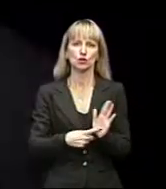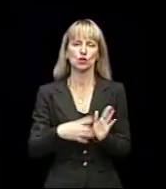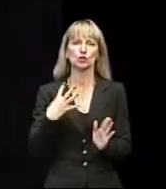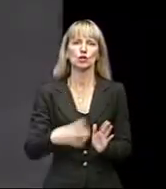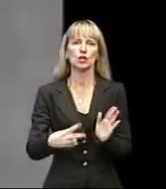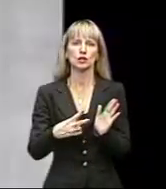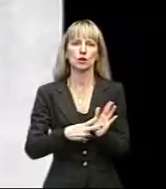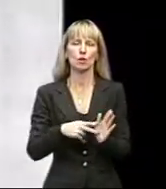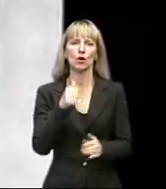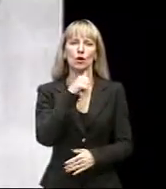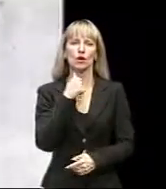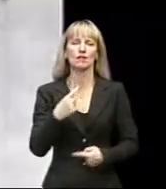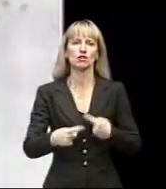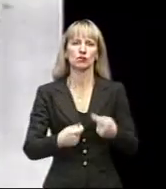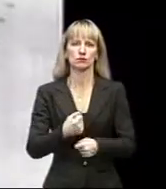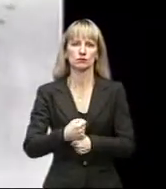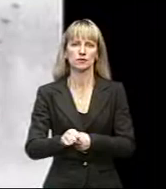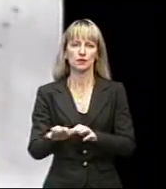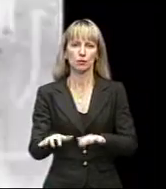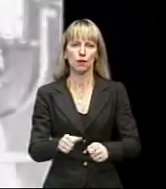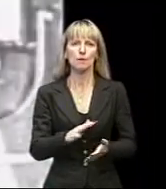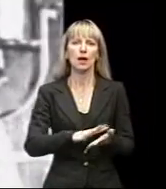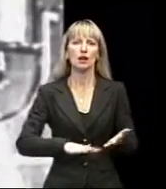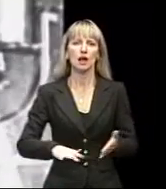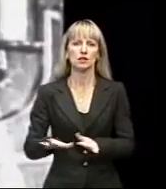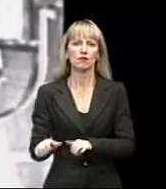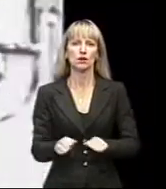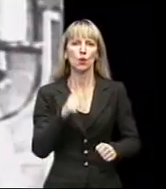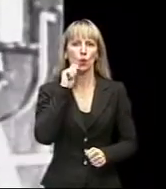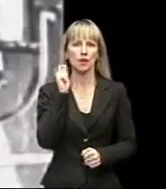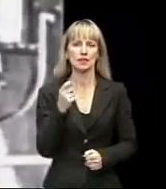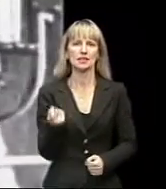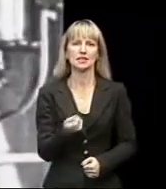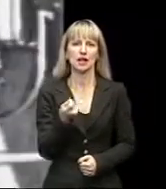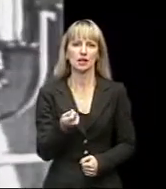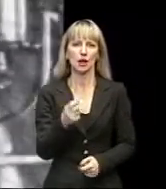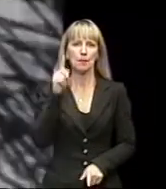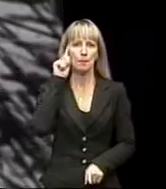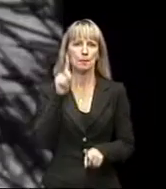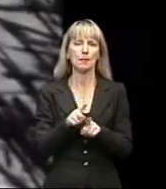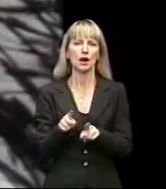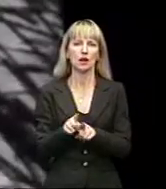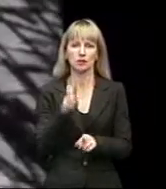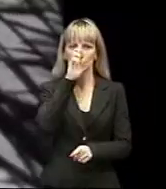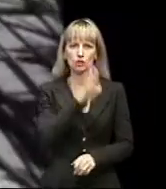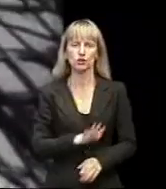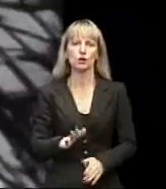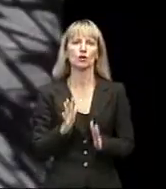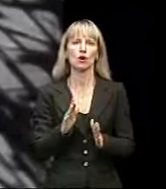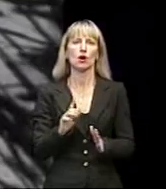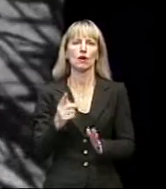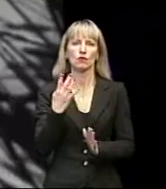1946-47 років. Через примусове вилучення та подальше вивезення українського зерна так званим братнім державам, лише в 46-му